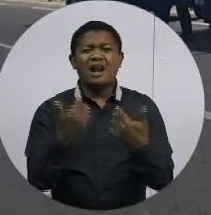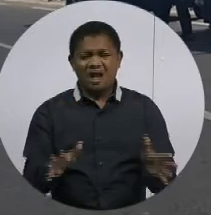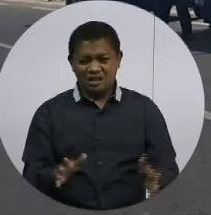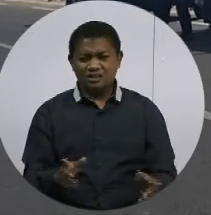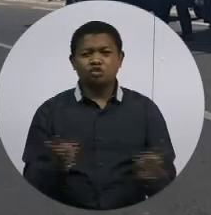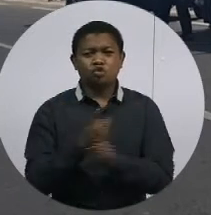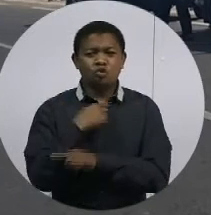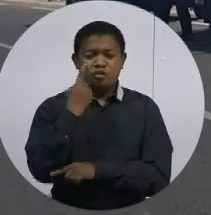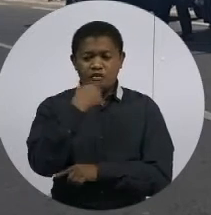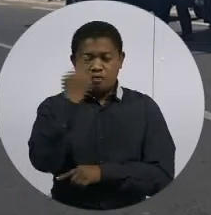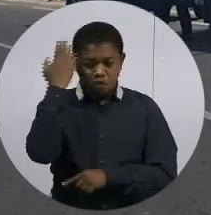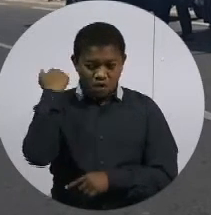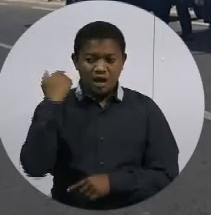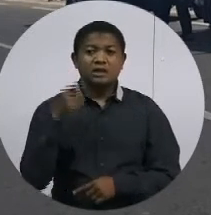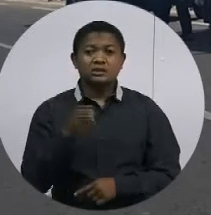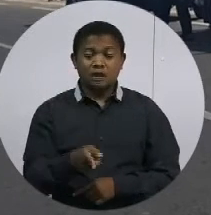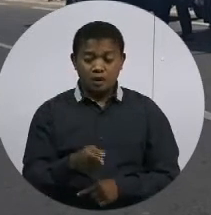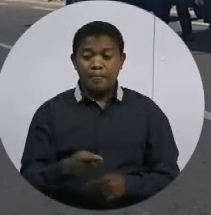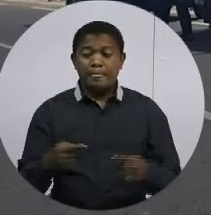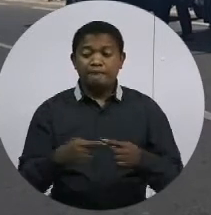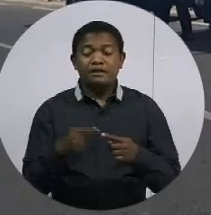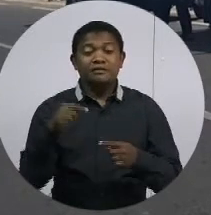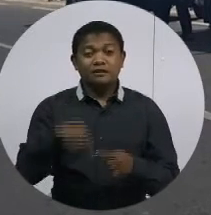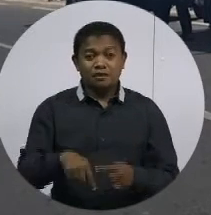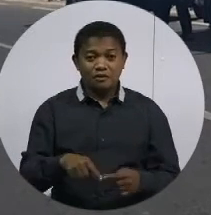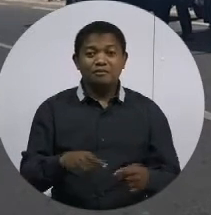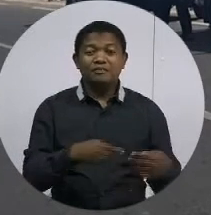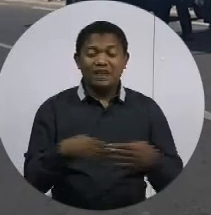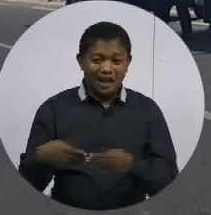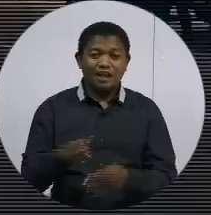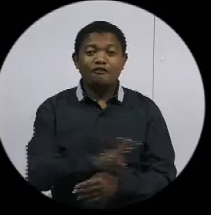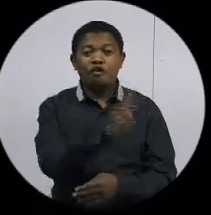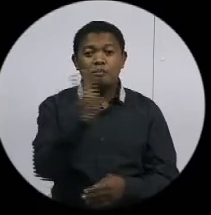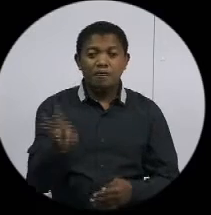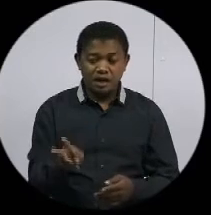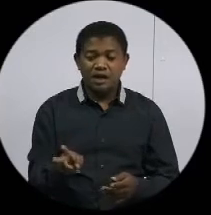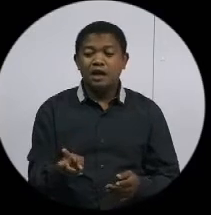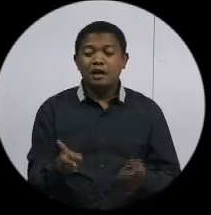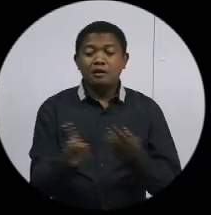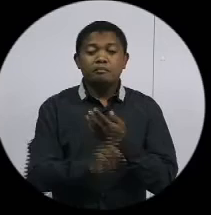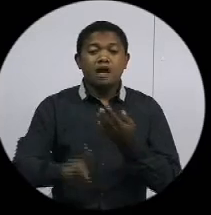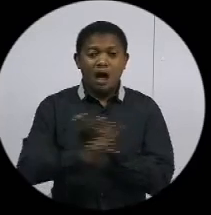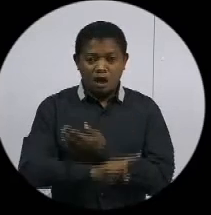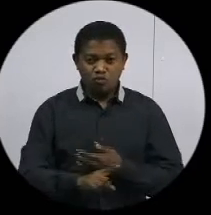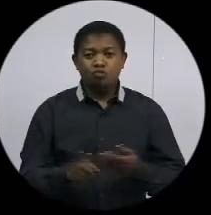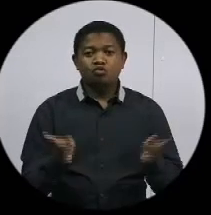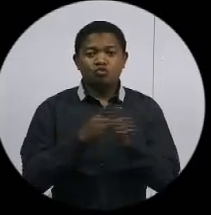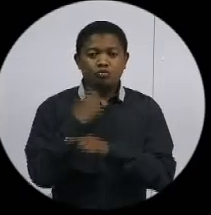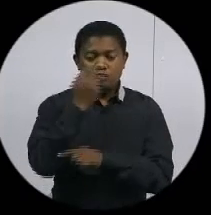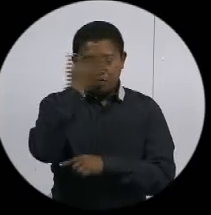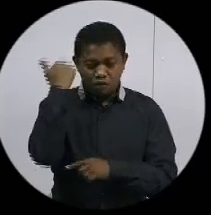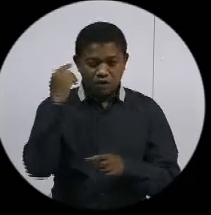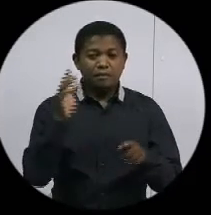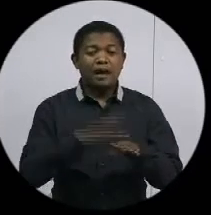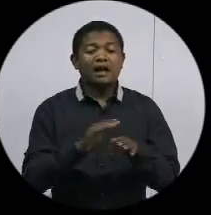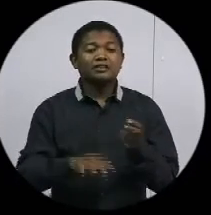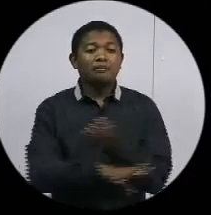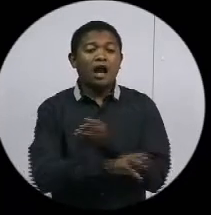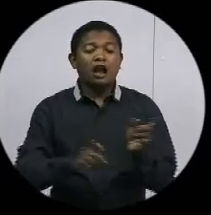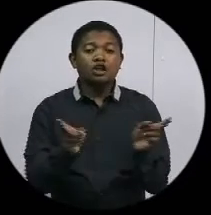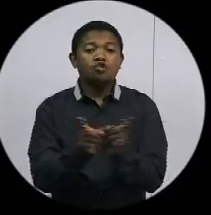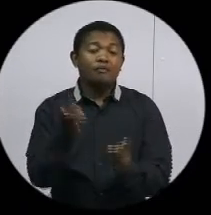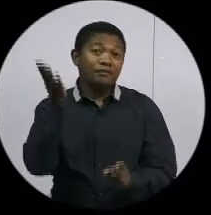nitarika ny vaomera misana ny fanadidiana ataon'ny parlementa momba ny raharahalatromby na tafiditra solombavam-bahoaka iray